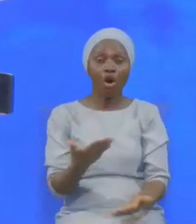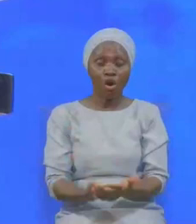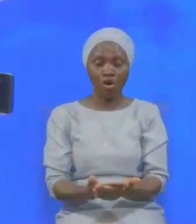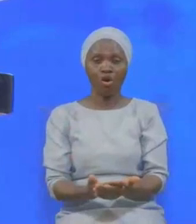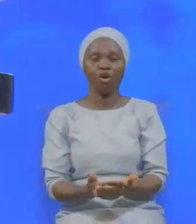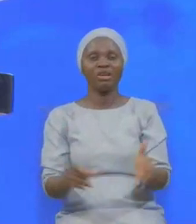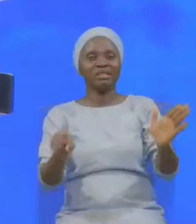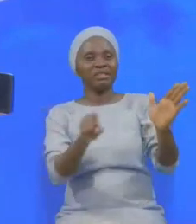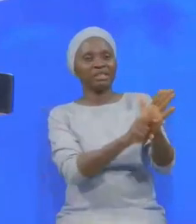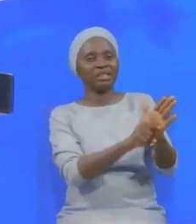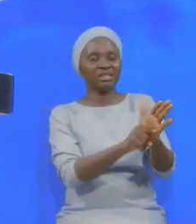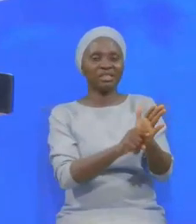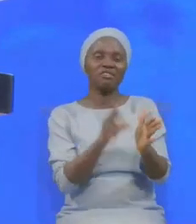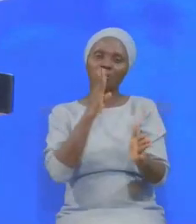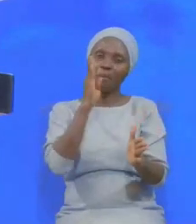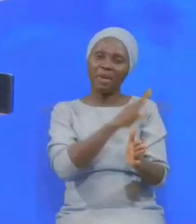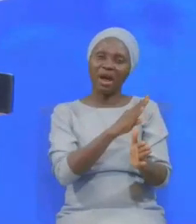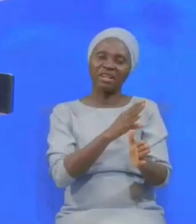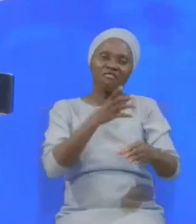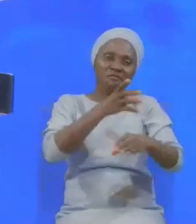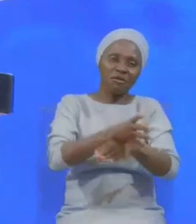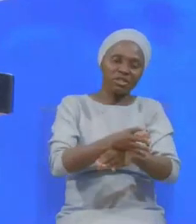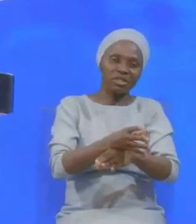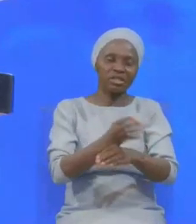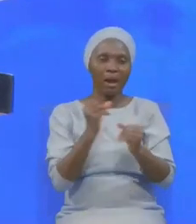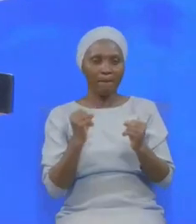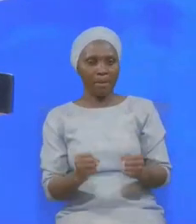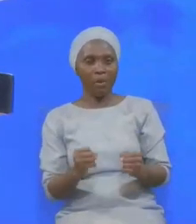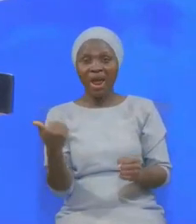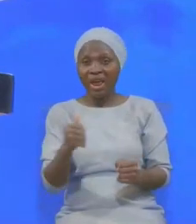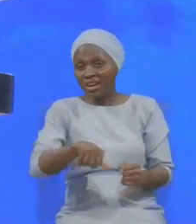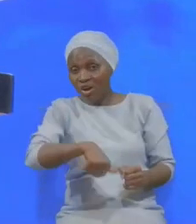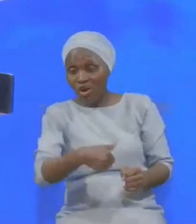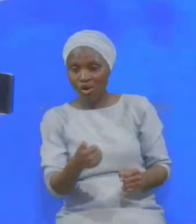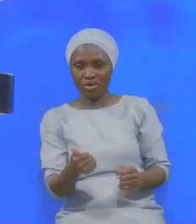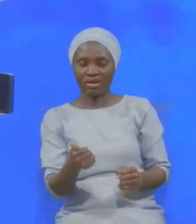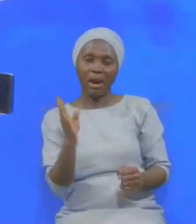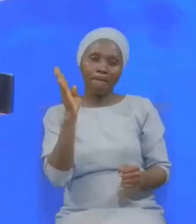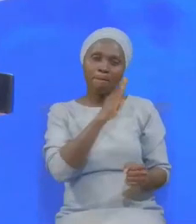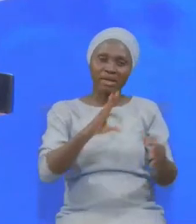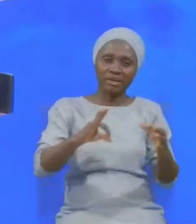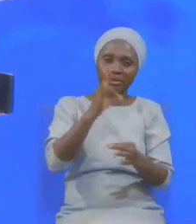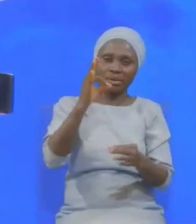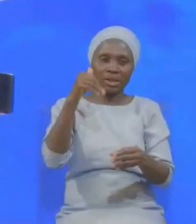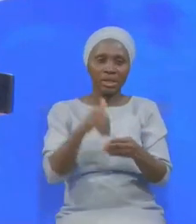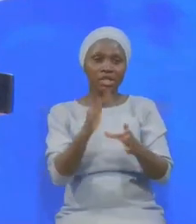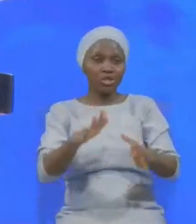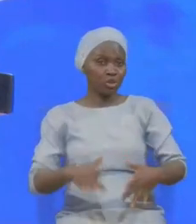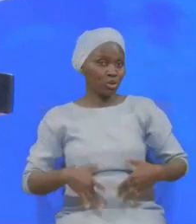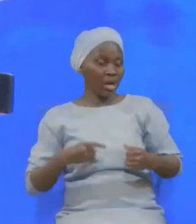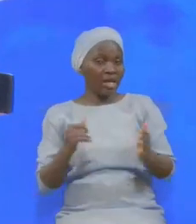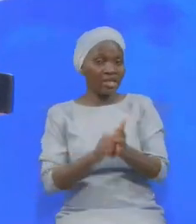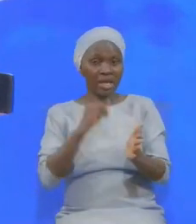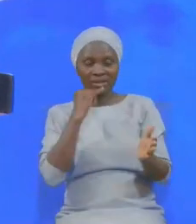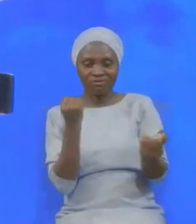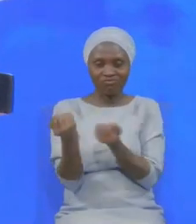forces contraires, toute autre force dans votre vie, toute autre chose dans votre vie qui lutte